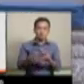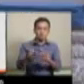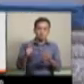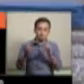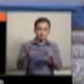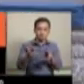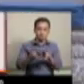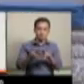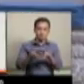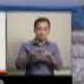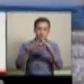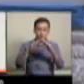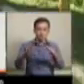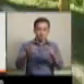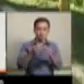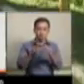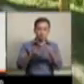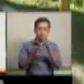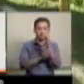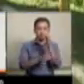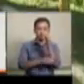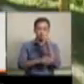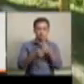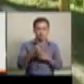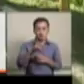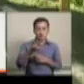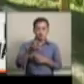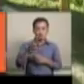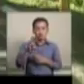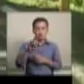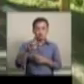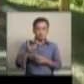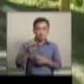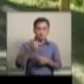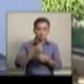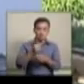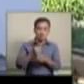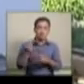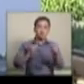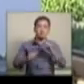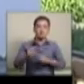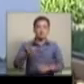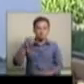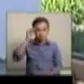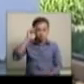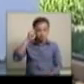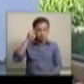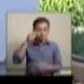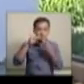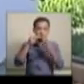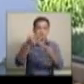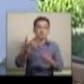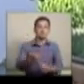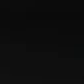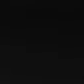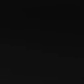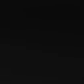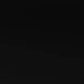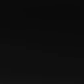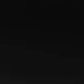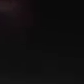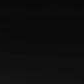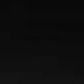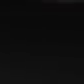sa karaniwang bahay o condo unit na sa hollow blocks yari. Umaaksyon! Mondualdez, News 5!